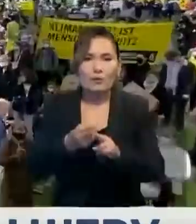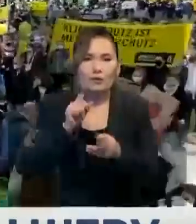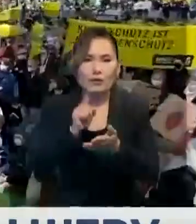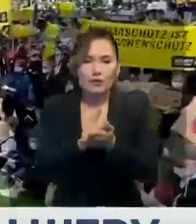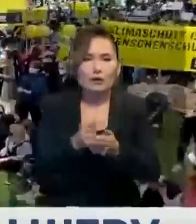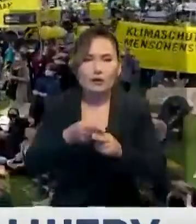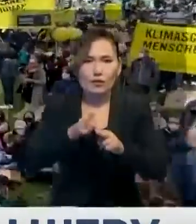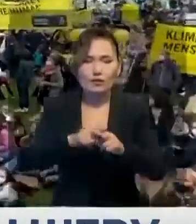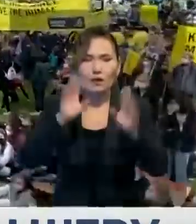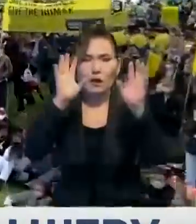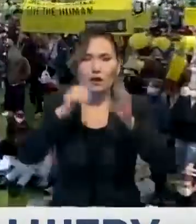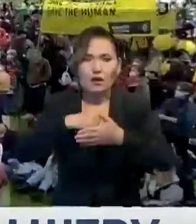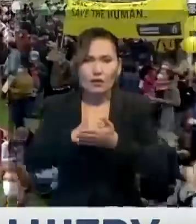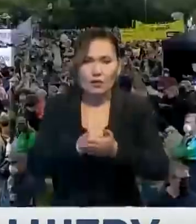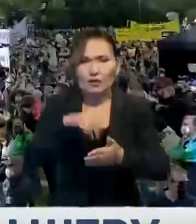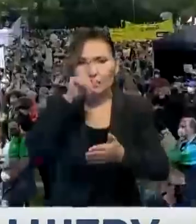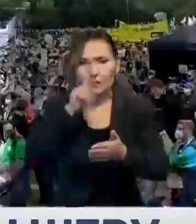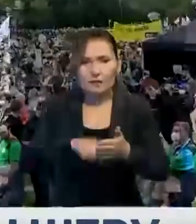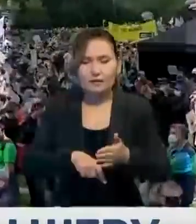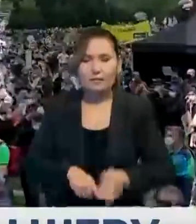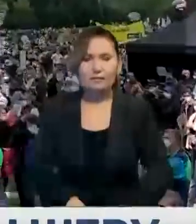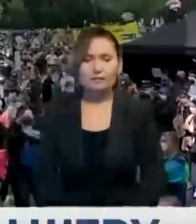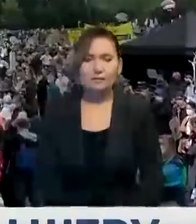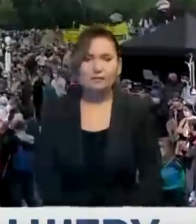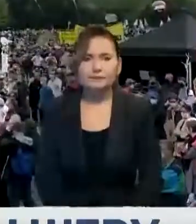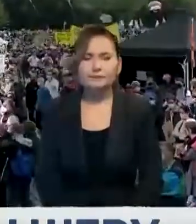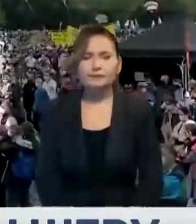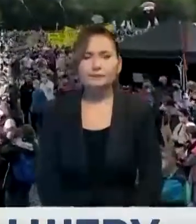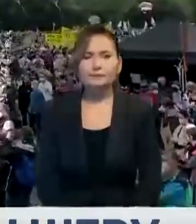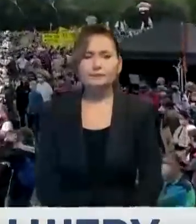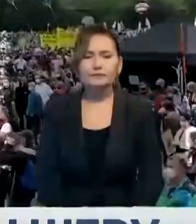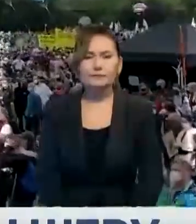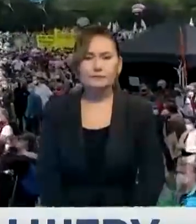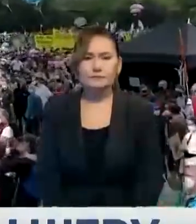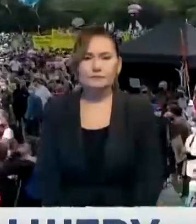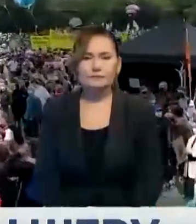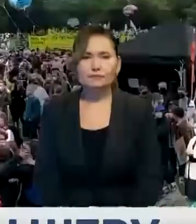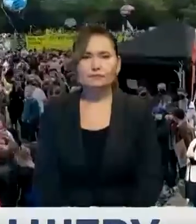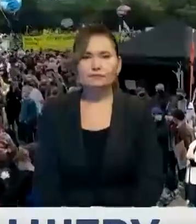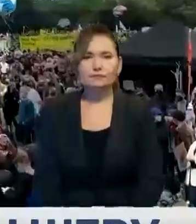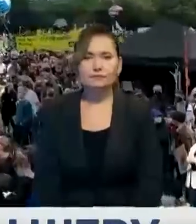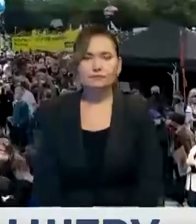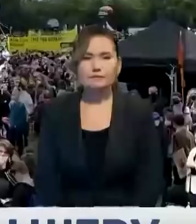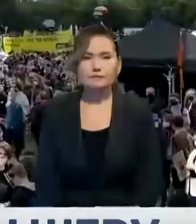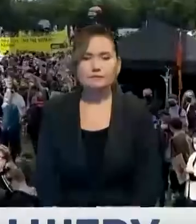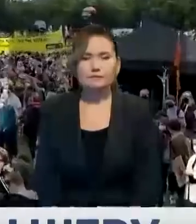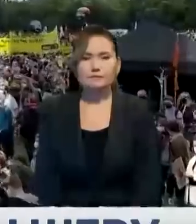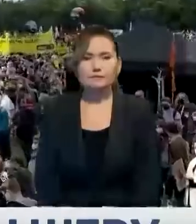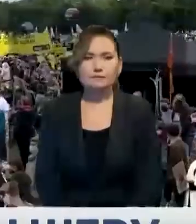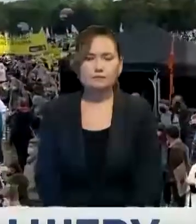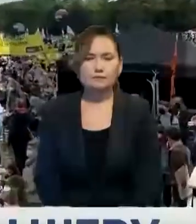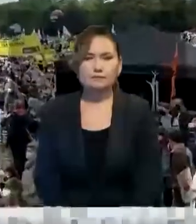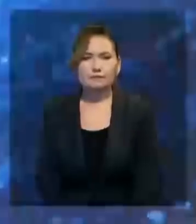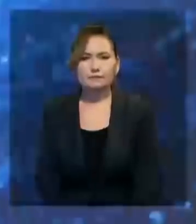шараларды қабылдауға итермелейді деп сенеді. Рауан Мыңбаев, Дәурен Ақашұлы, Шолпан Найманбаева, Хабар 24, Германия.